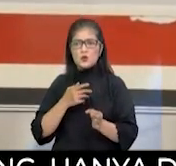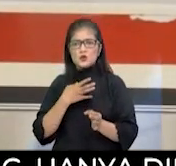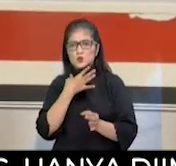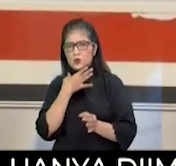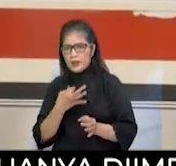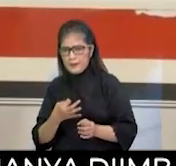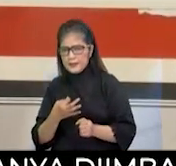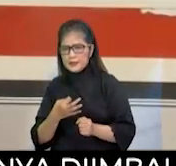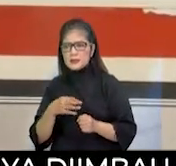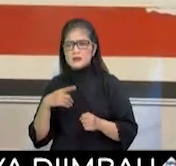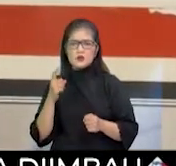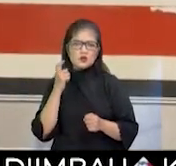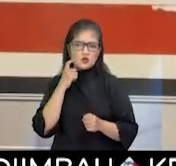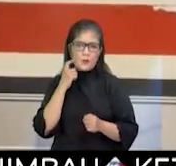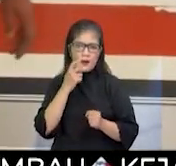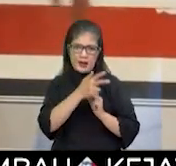ini